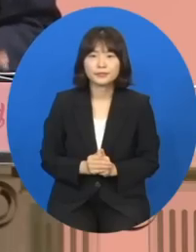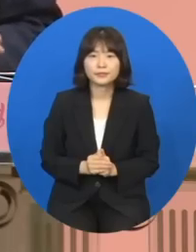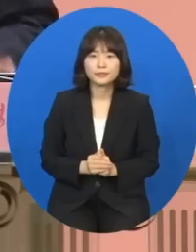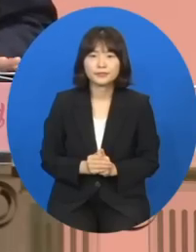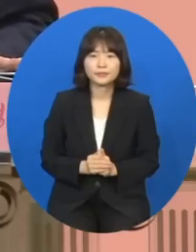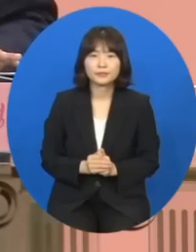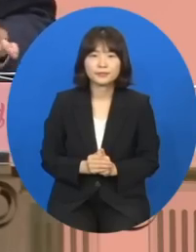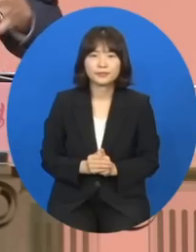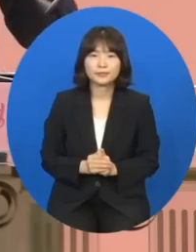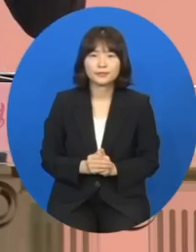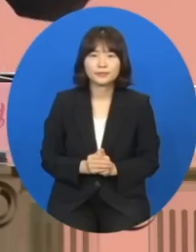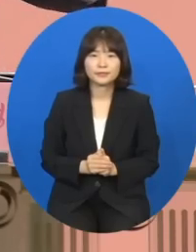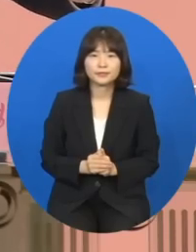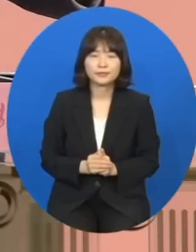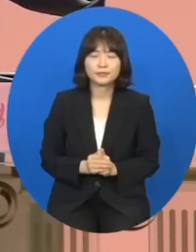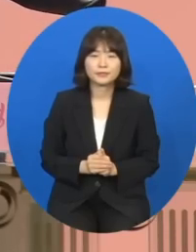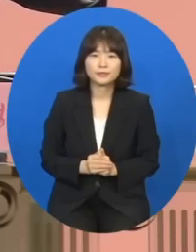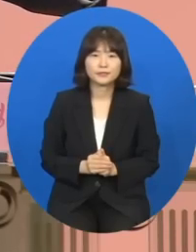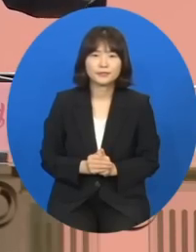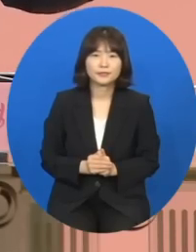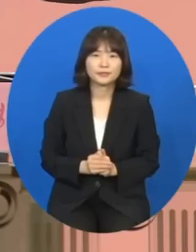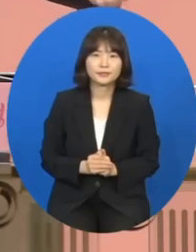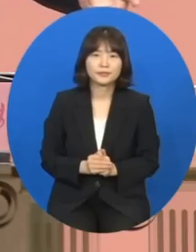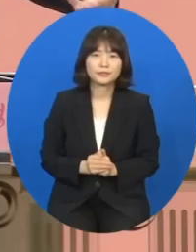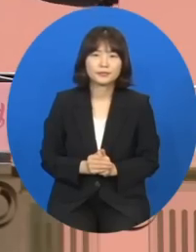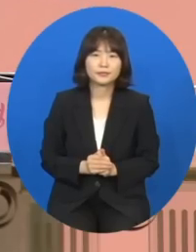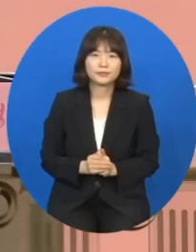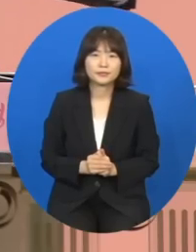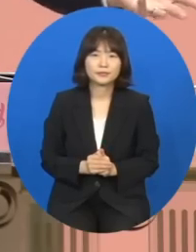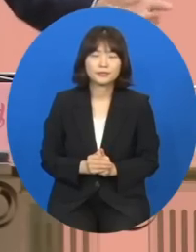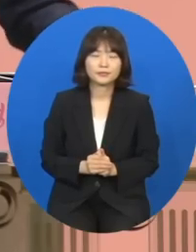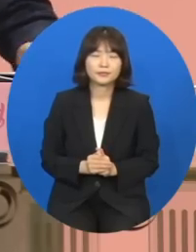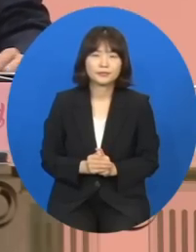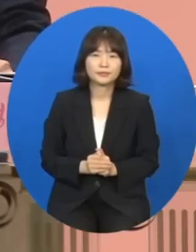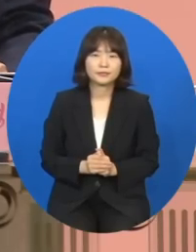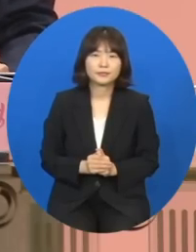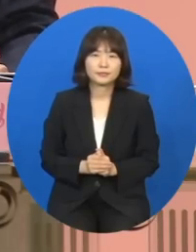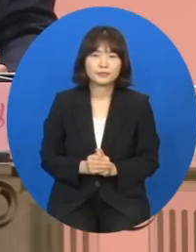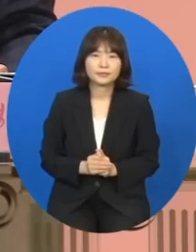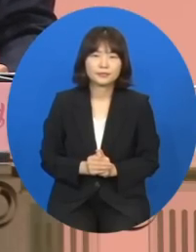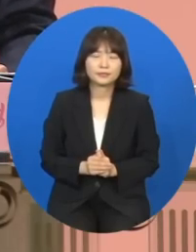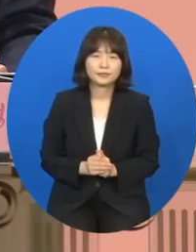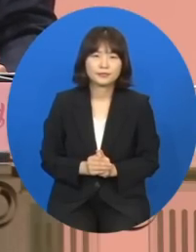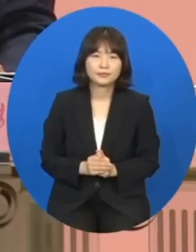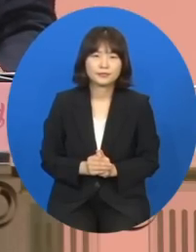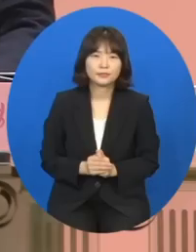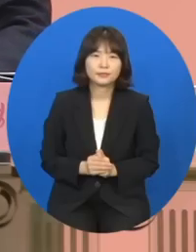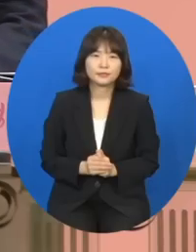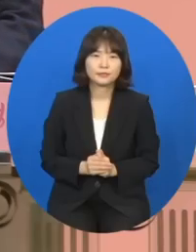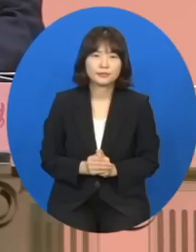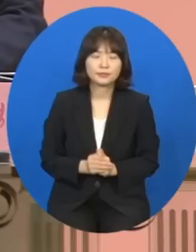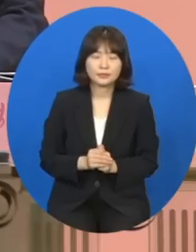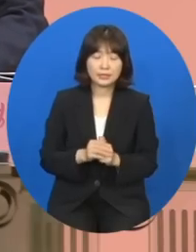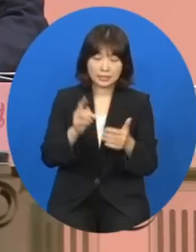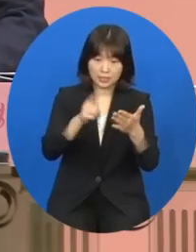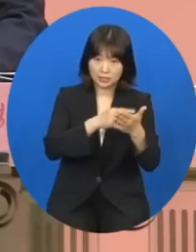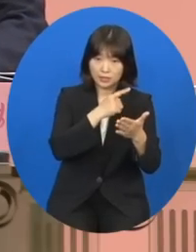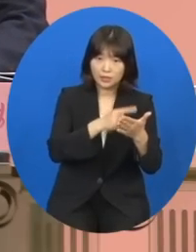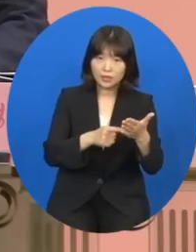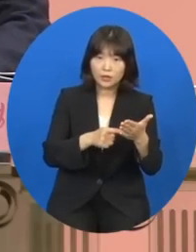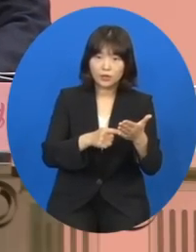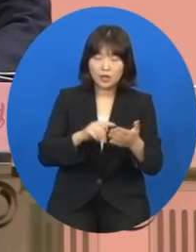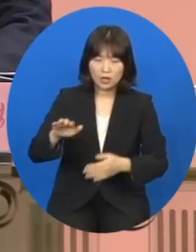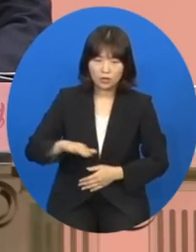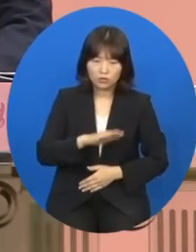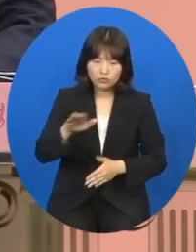나올지 원웨이 칠하면 defile 비율로 오윤혜 7 역대급 옵션 2 이태 회는 우리